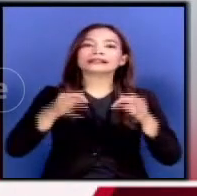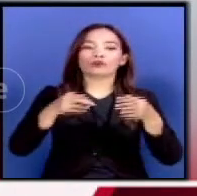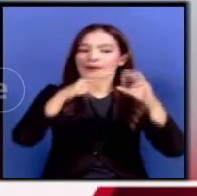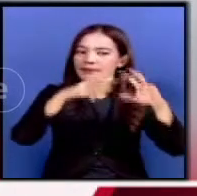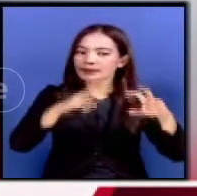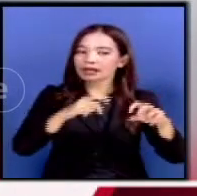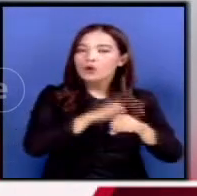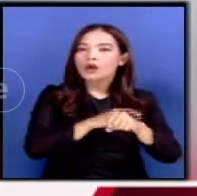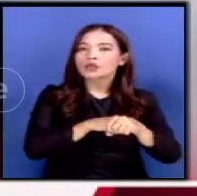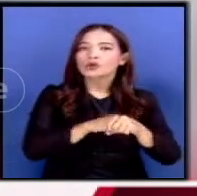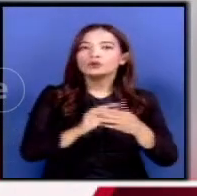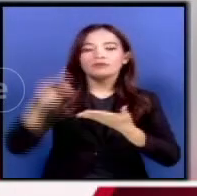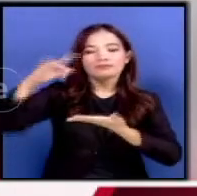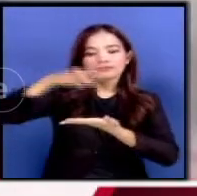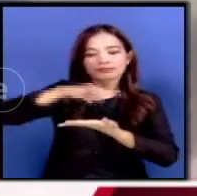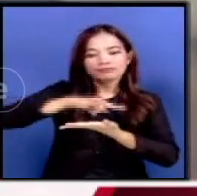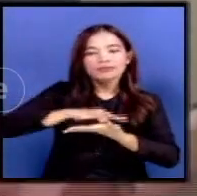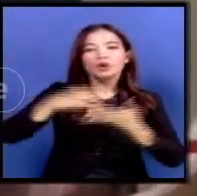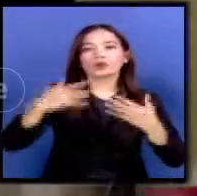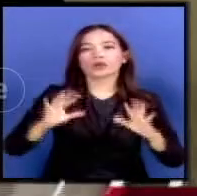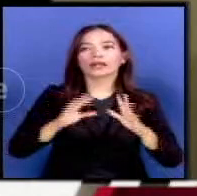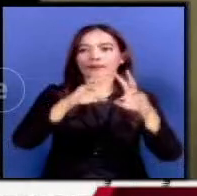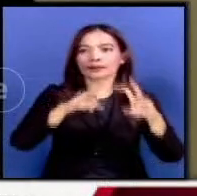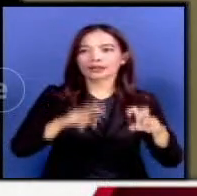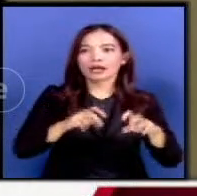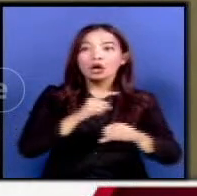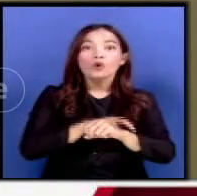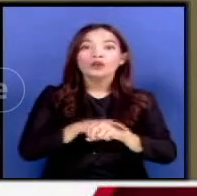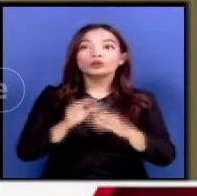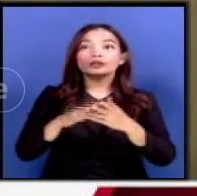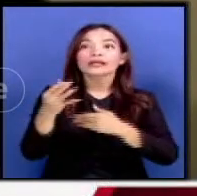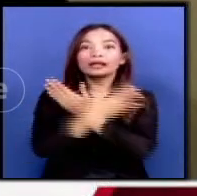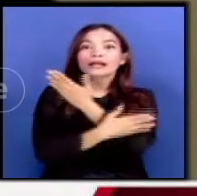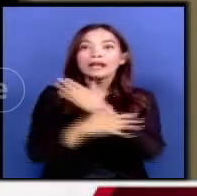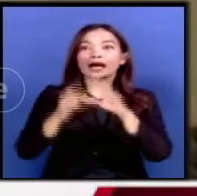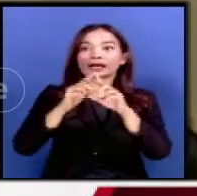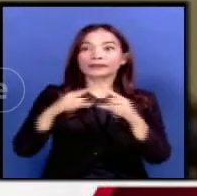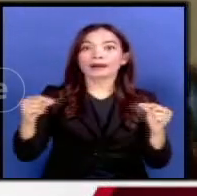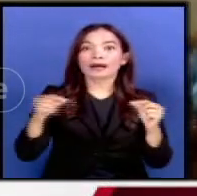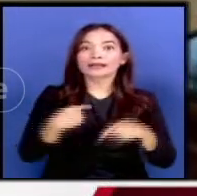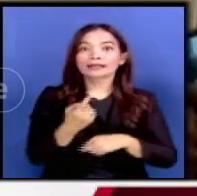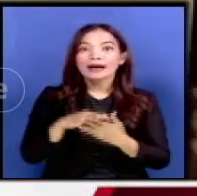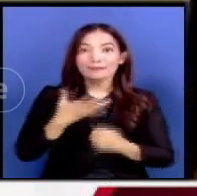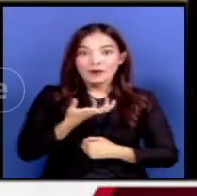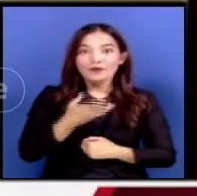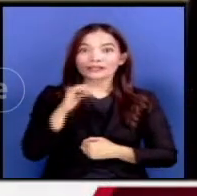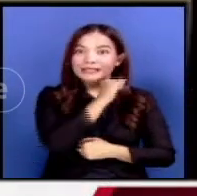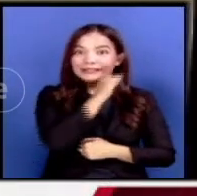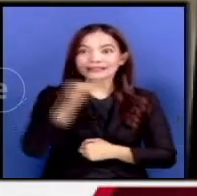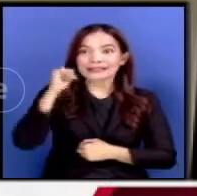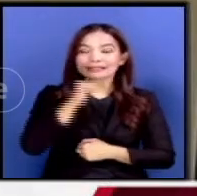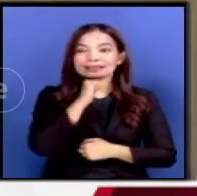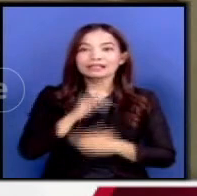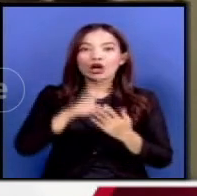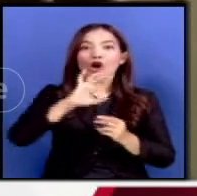memeriksanya sesampai di Tanah Suci. Waktu itu bisa lagu Jepang kan ya? Iya. Ya. Kita nyanyi ya. Yang tadi Hokkaido